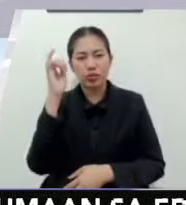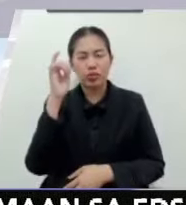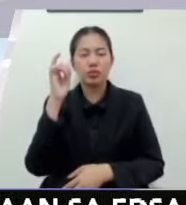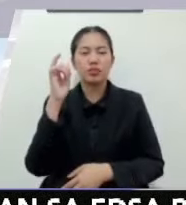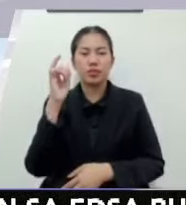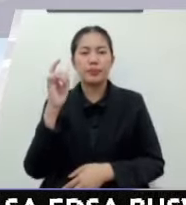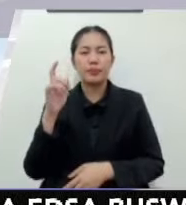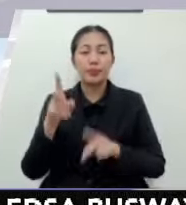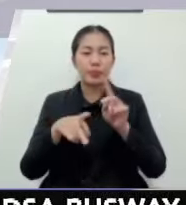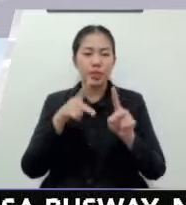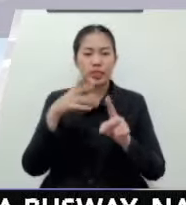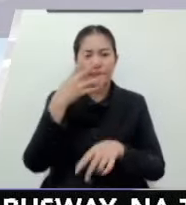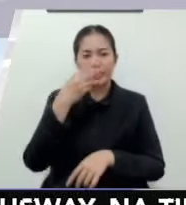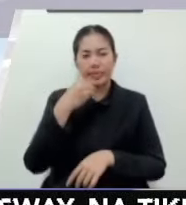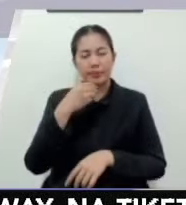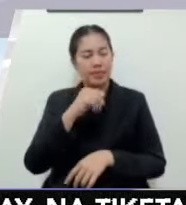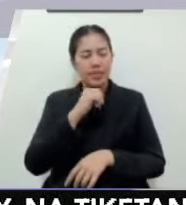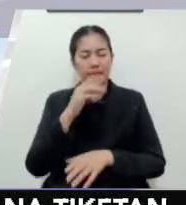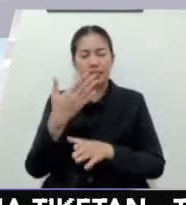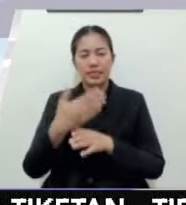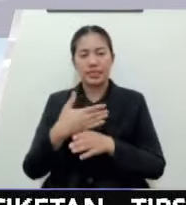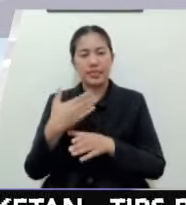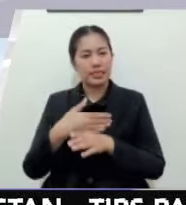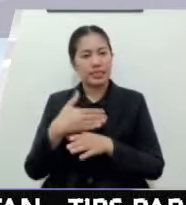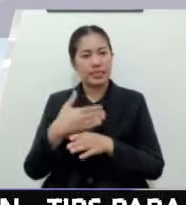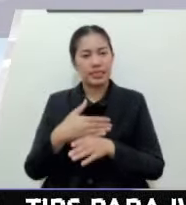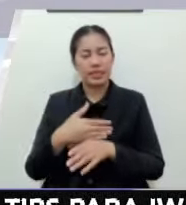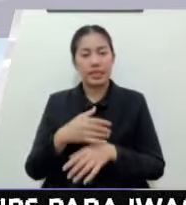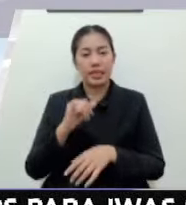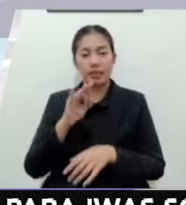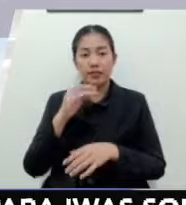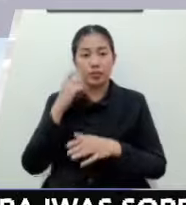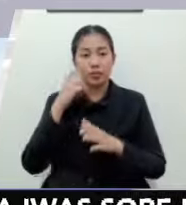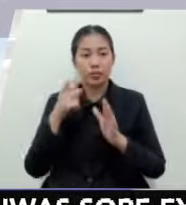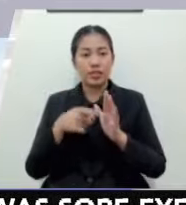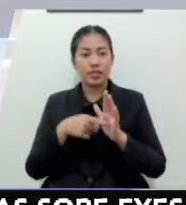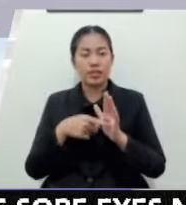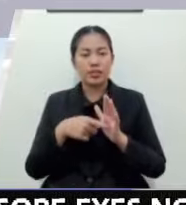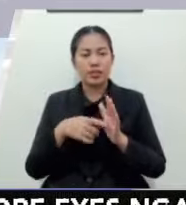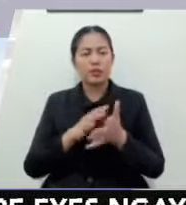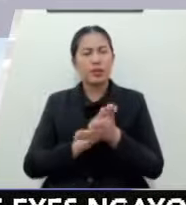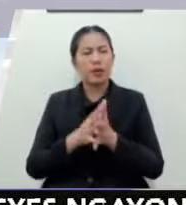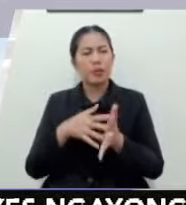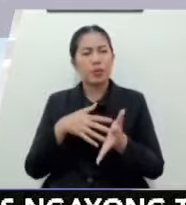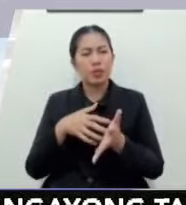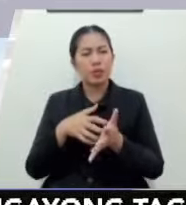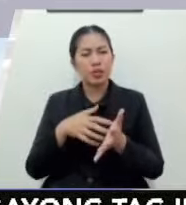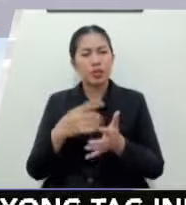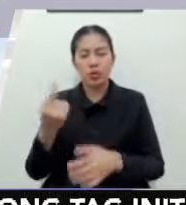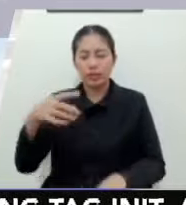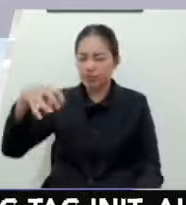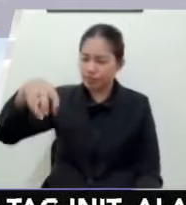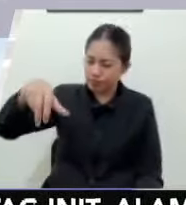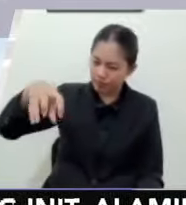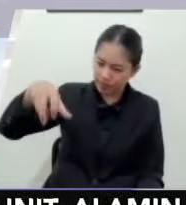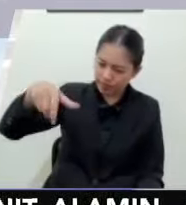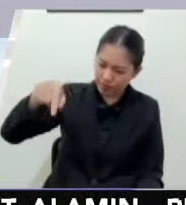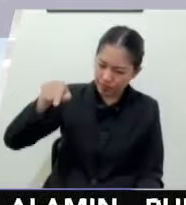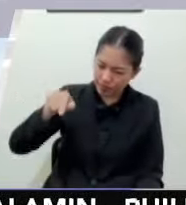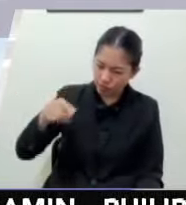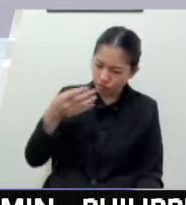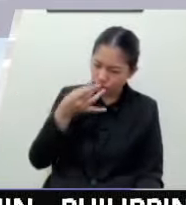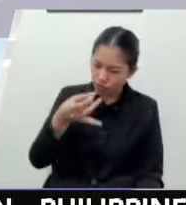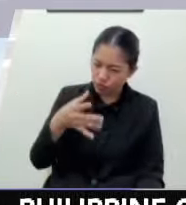ating po mga customers. Kung mapapansin po natin ay humihina lamang po, no, yung tulo po ng tubig sa ating po mga faucets sa mga ganitong oras.